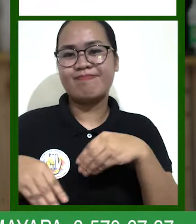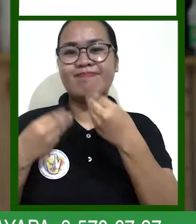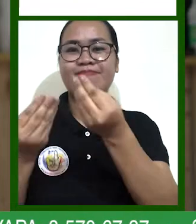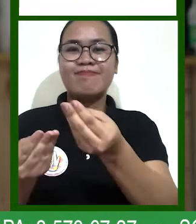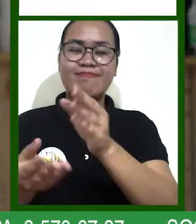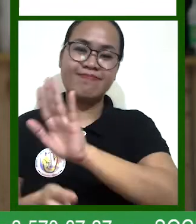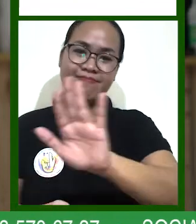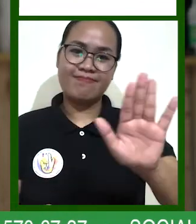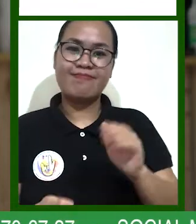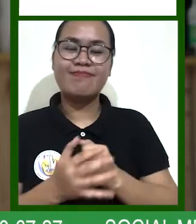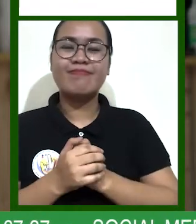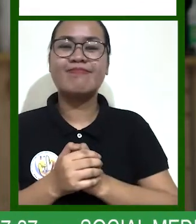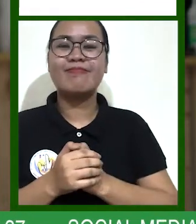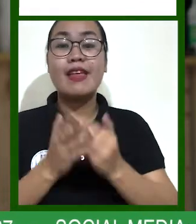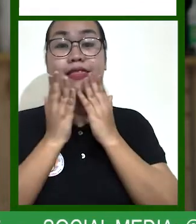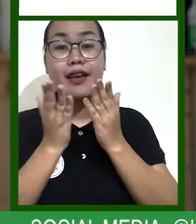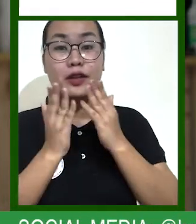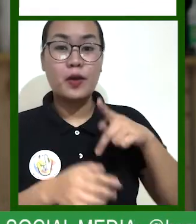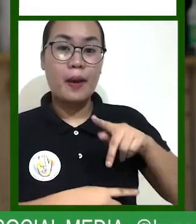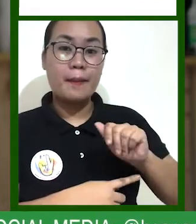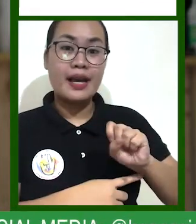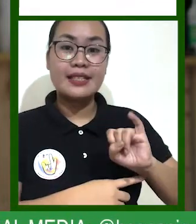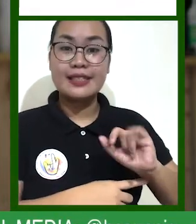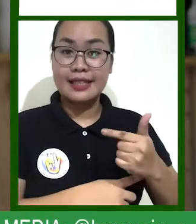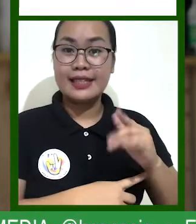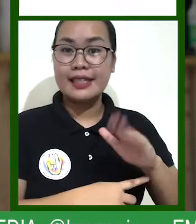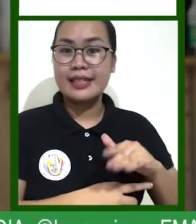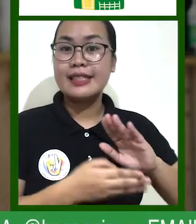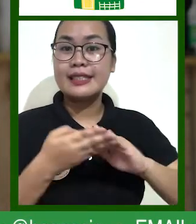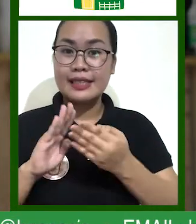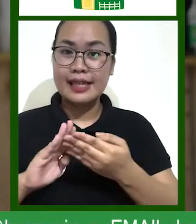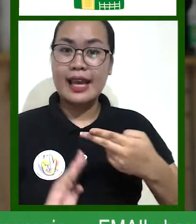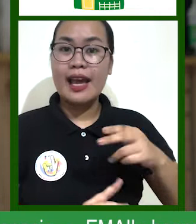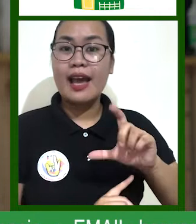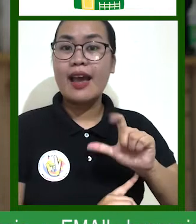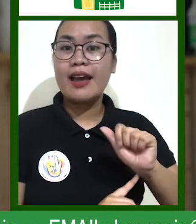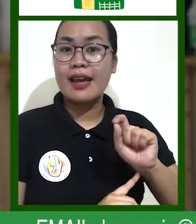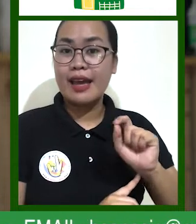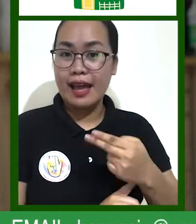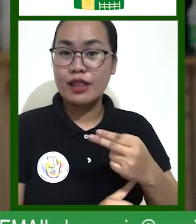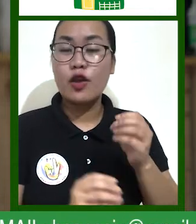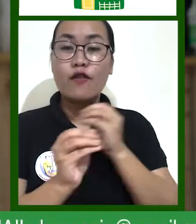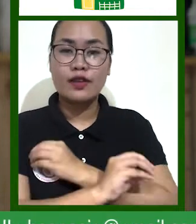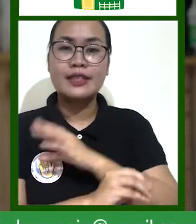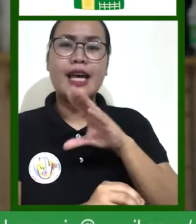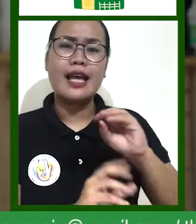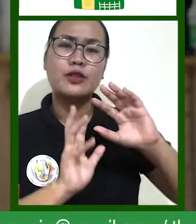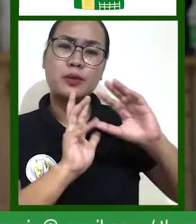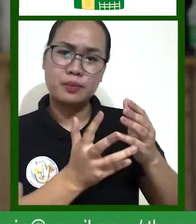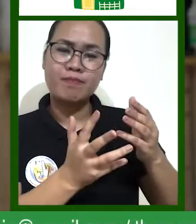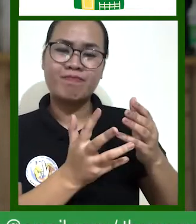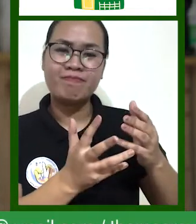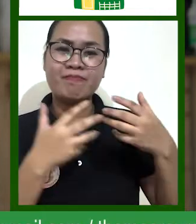no, kami nagpapasalamat sa ating Pasig City Health Office para po sa kolaborasyon na ito. And of course, sa ating Committee on Health led